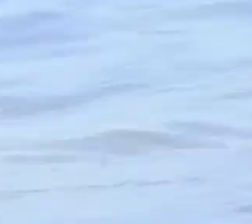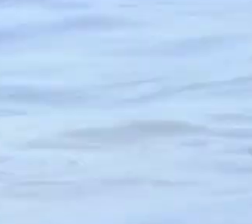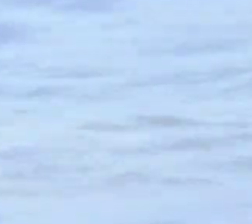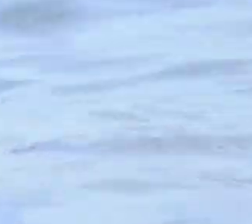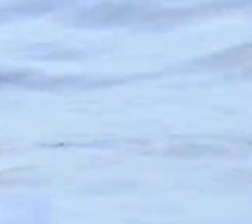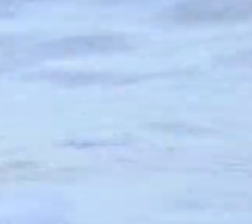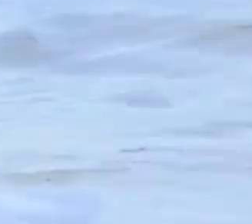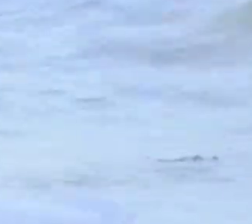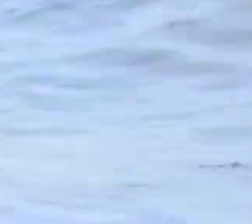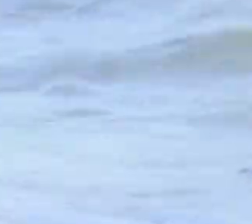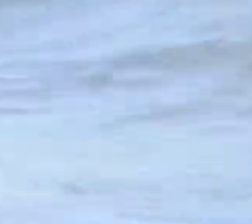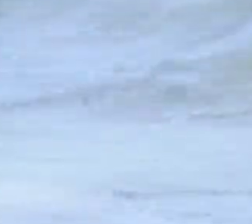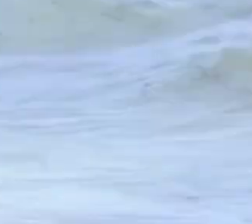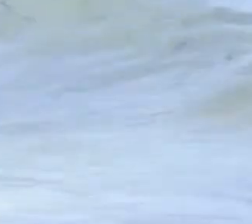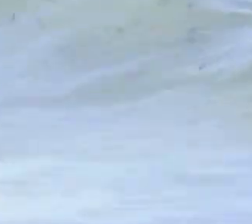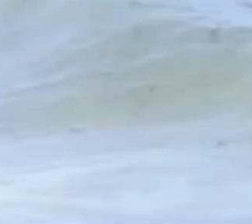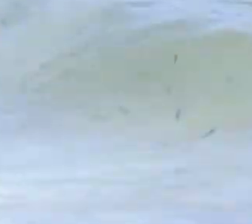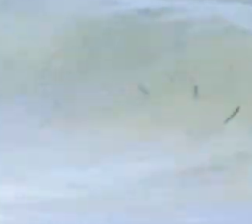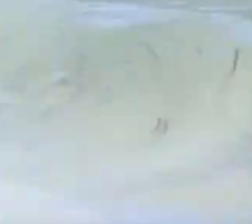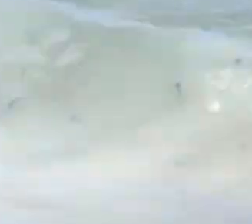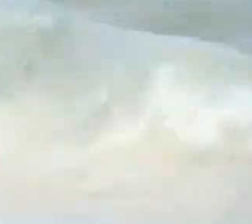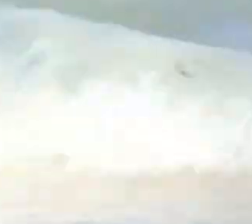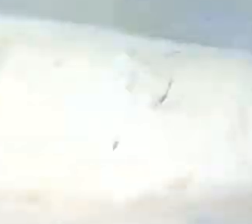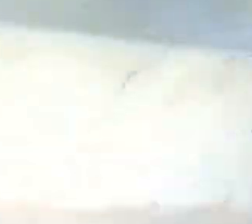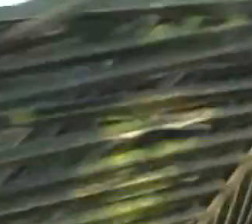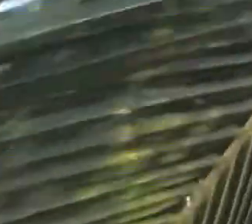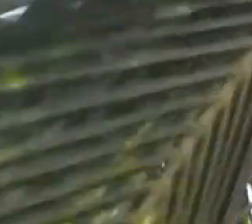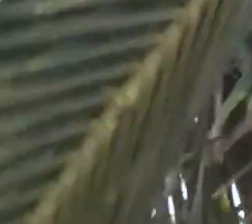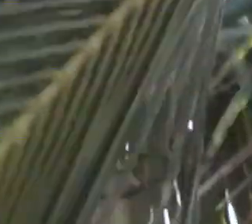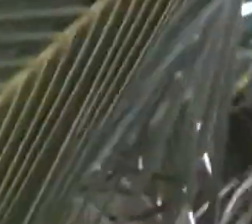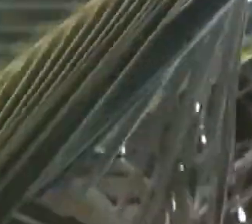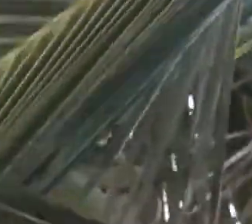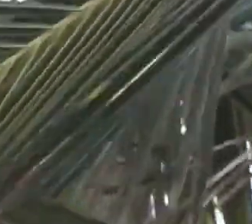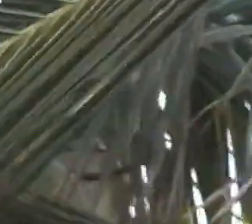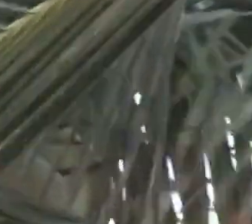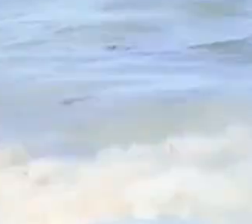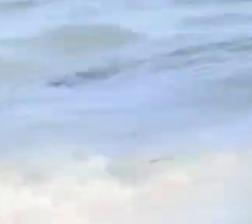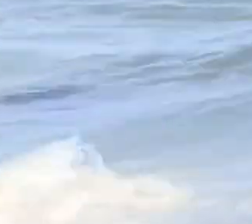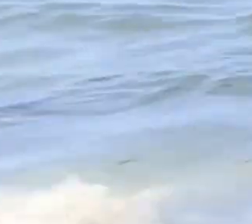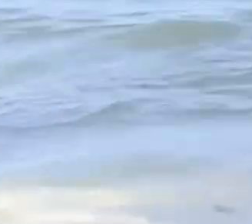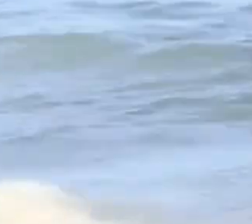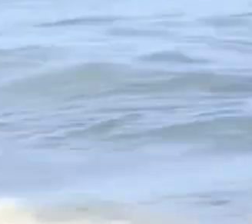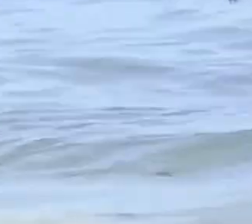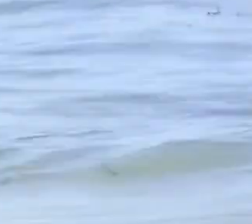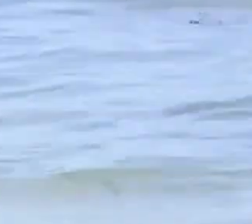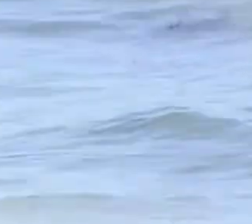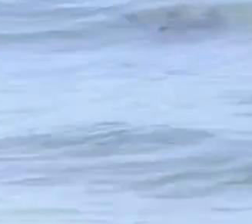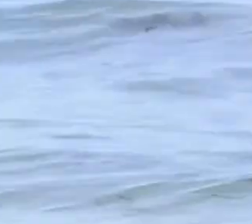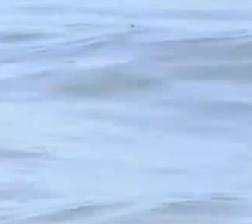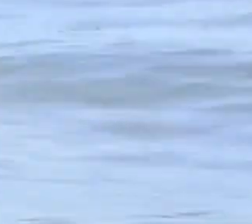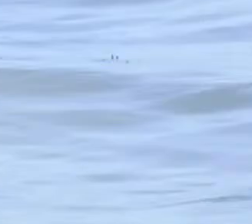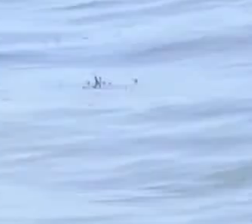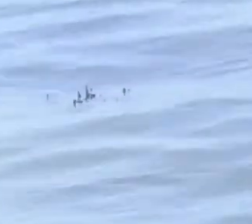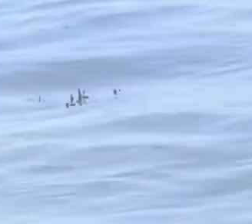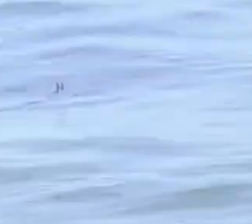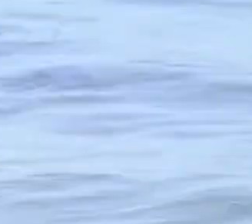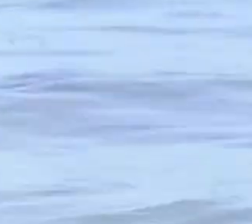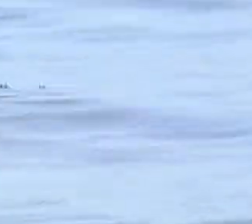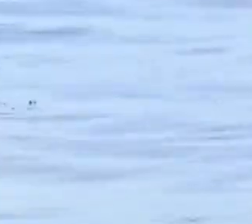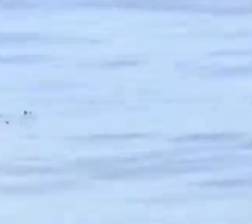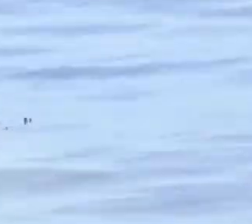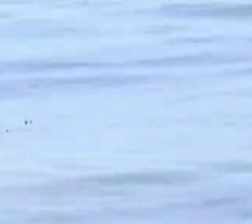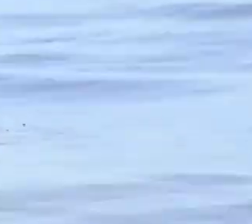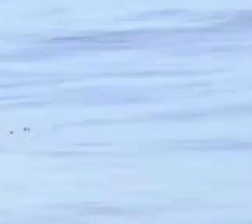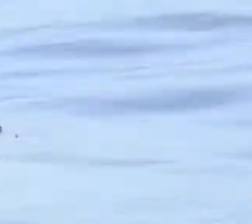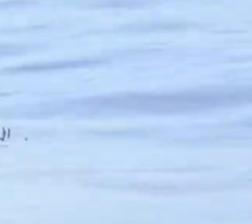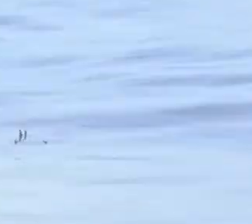Ungana nami Malkia wa Taarab katika mitindo ya kipwani hapa KUTV. Yaani tunapozungumzia mitindo ya